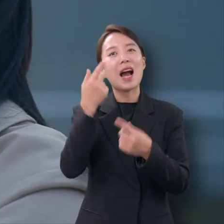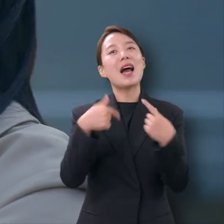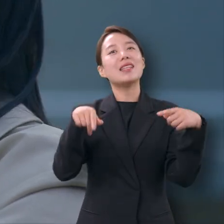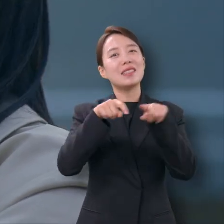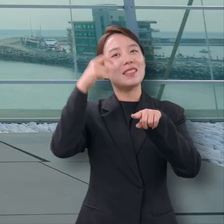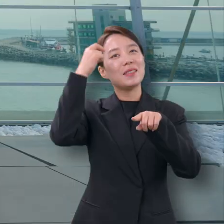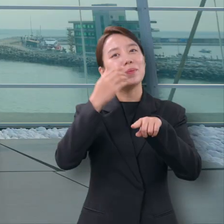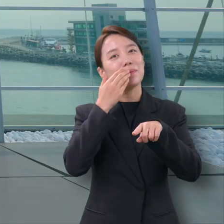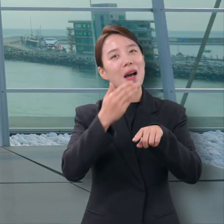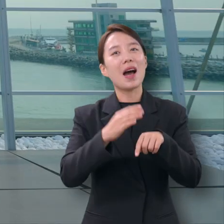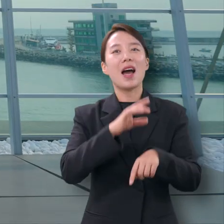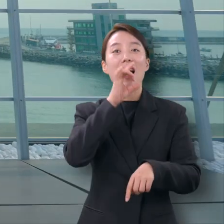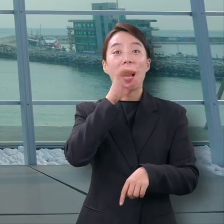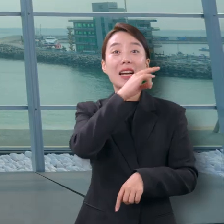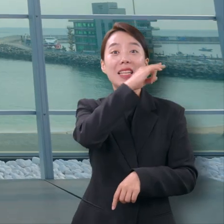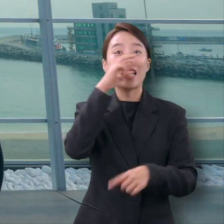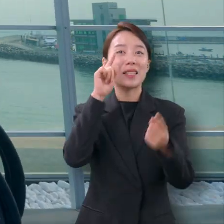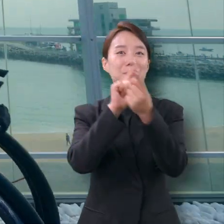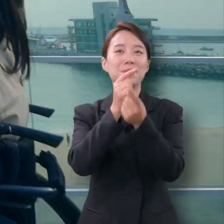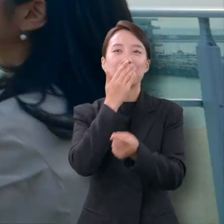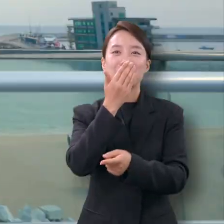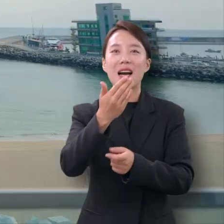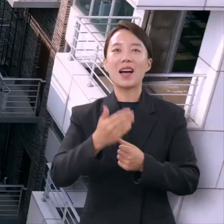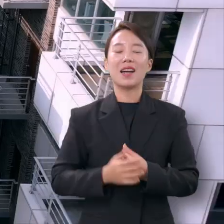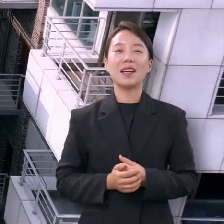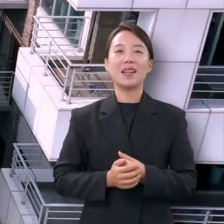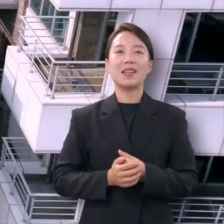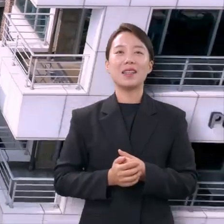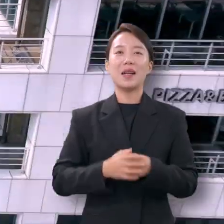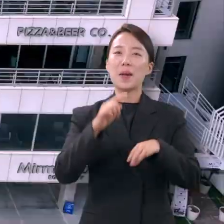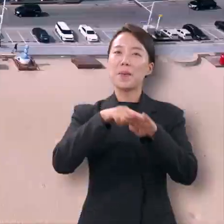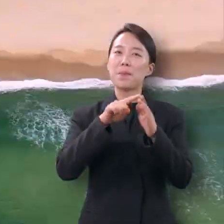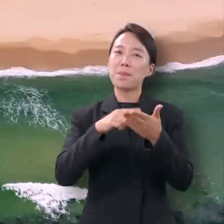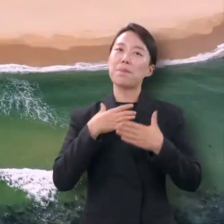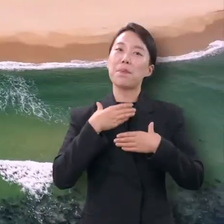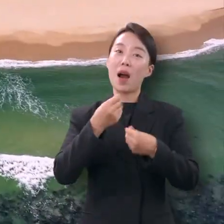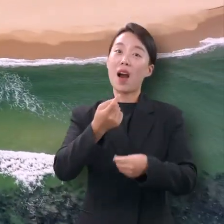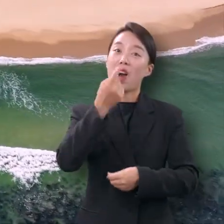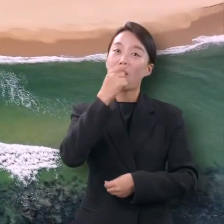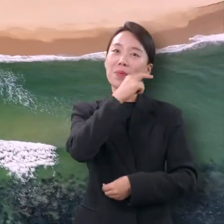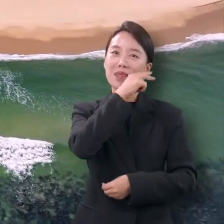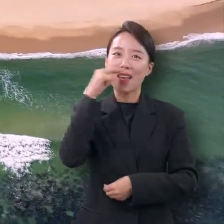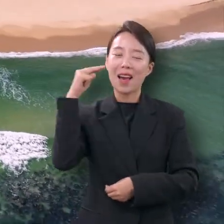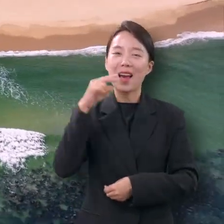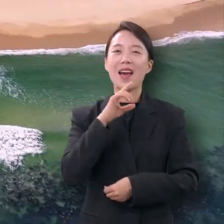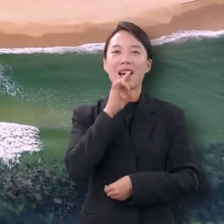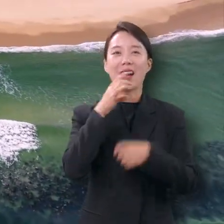커피향에서 강릉의 향기를 만났습니다. 힐링 가득한